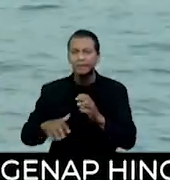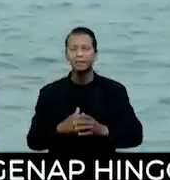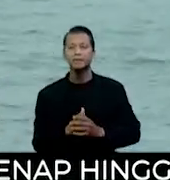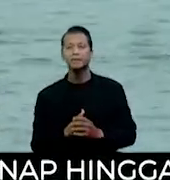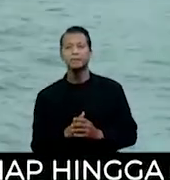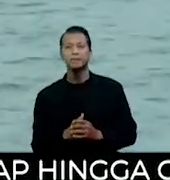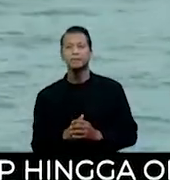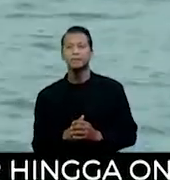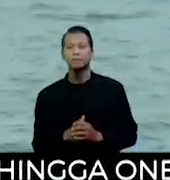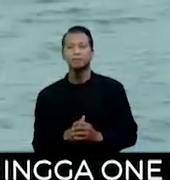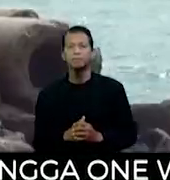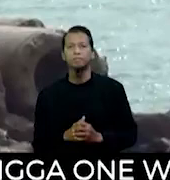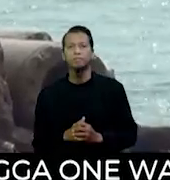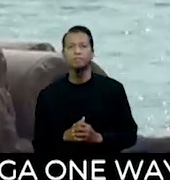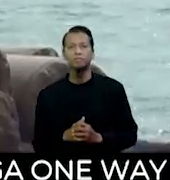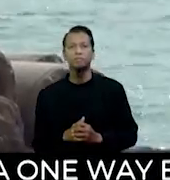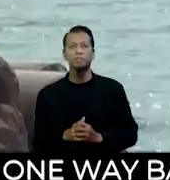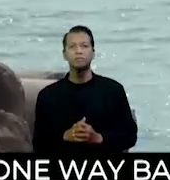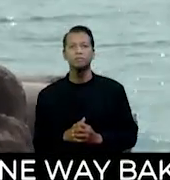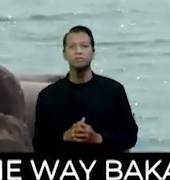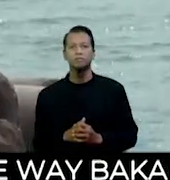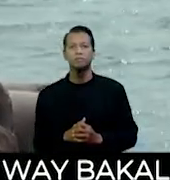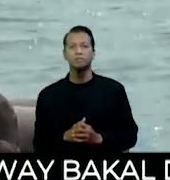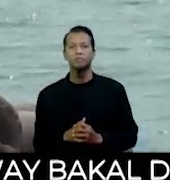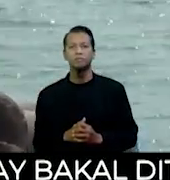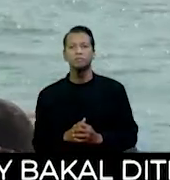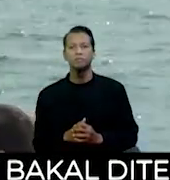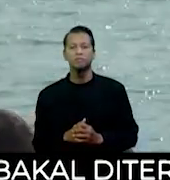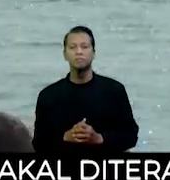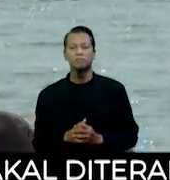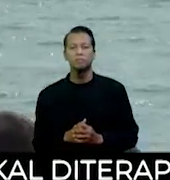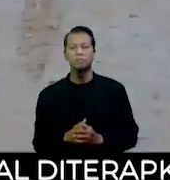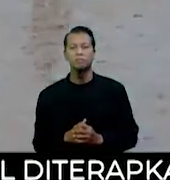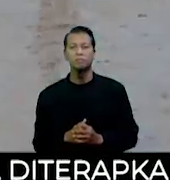Dari Batam, Kepulauan Riau, Gusti Yanosa, iNews, melaporkan.